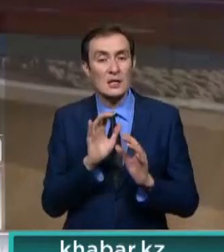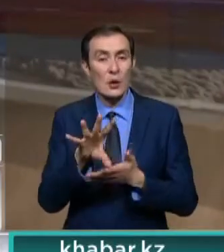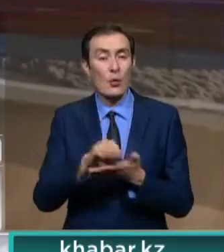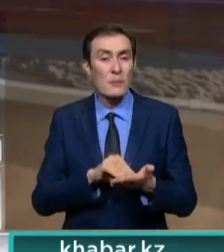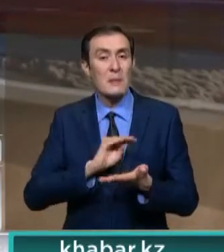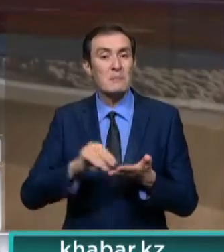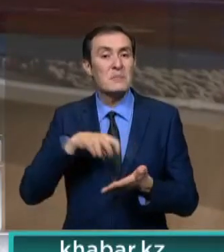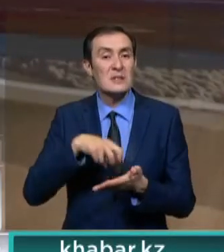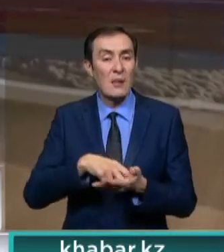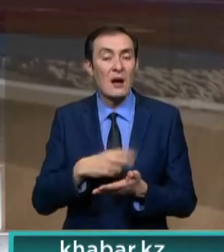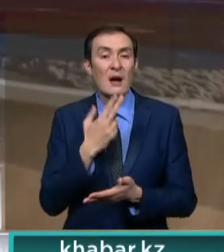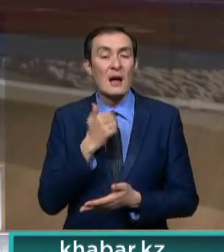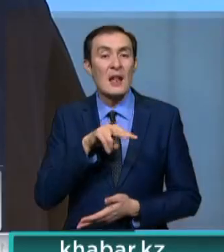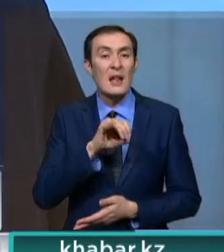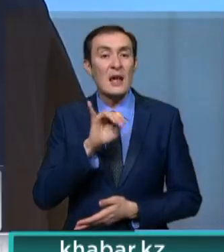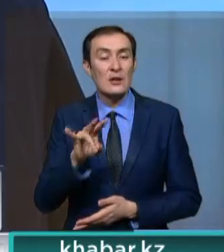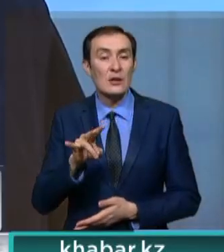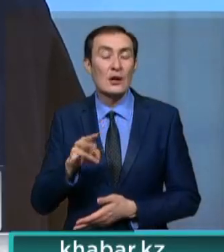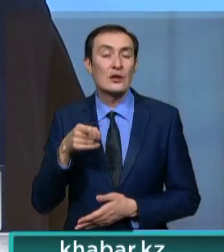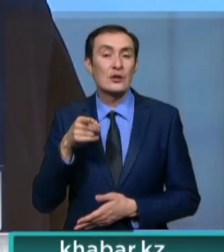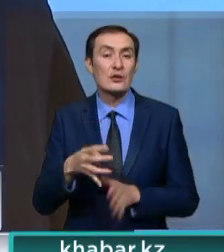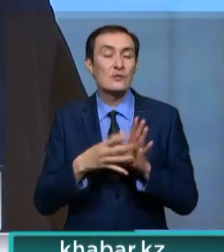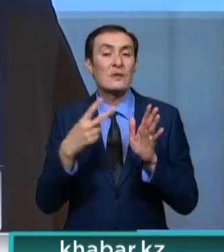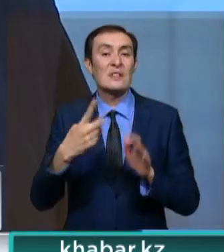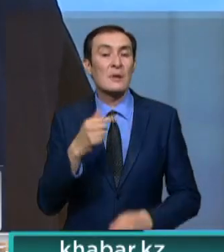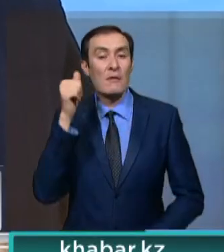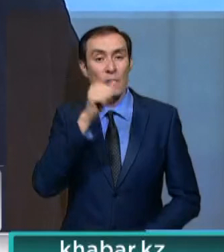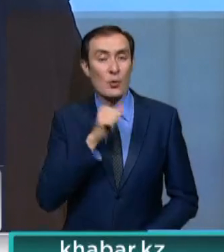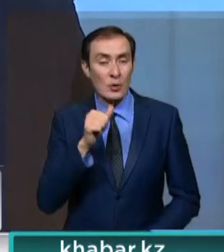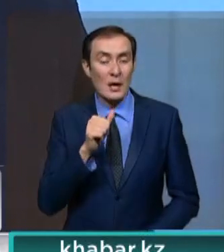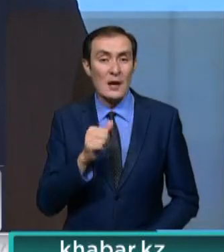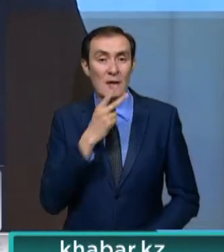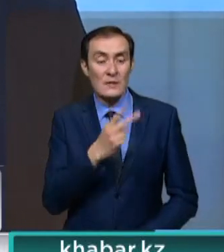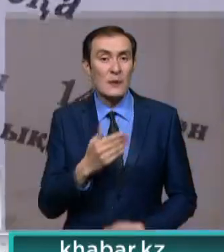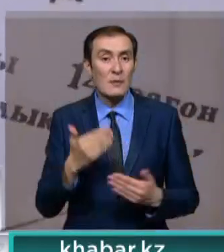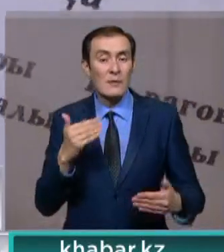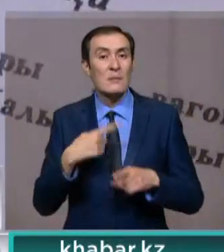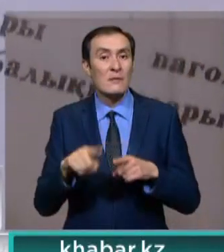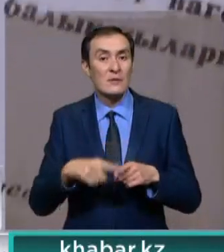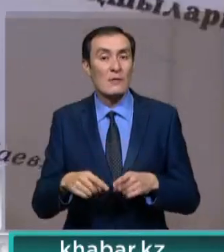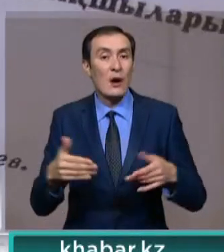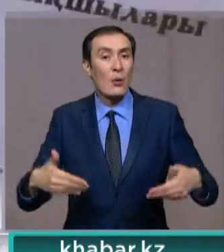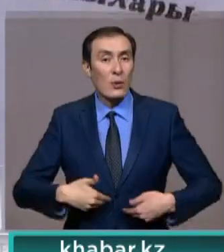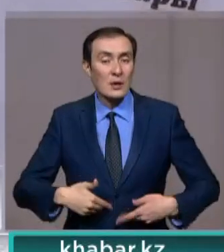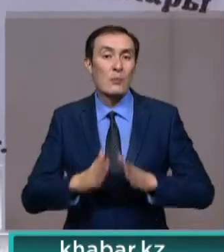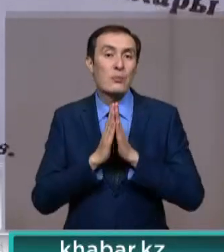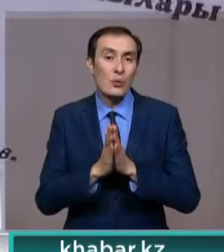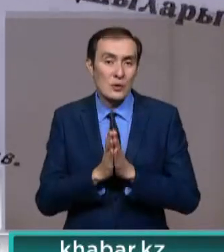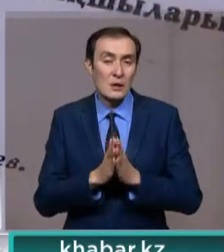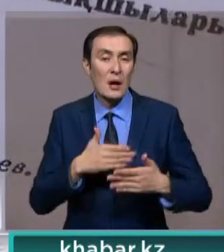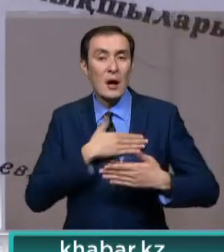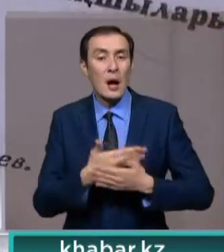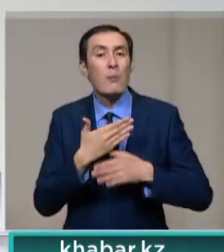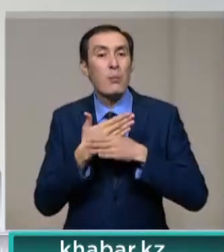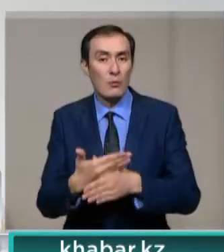письма Владимира Ленина от 7 октября 1921 года. Предвидя масштабы приближающейся трагедии, он просит в нем о